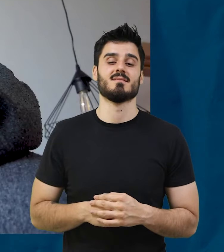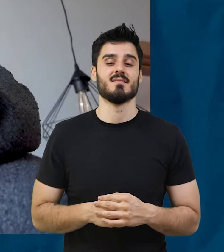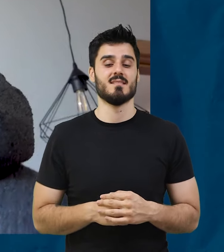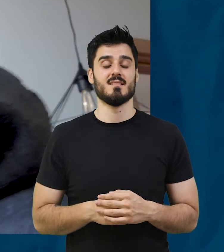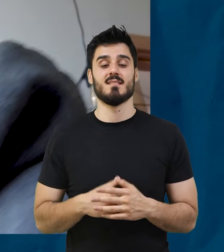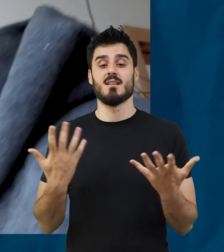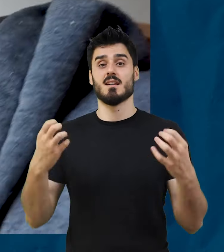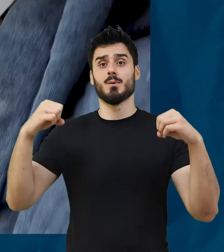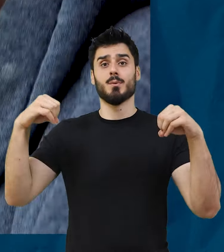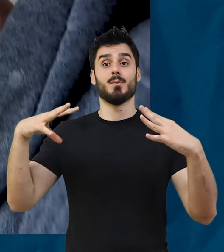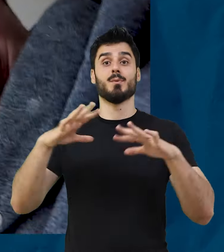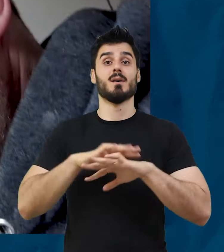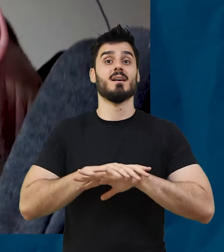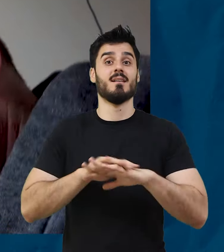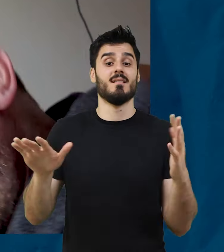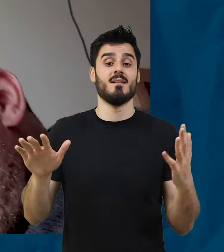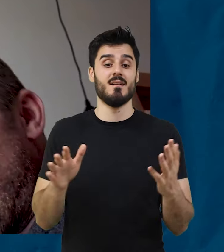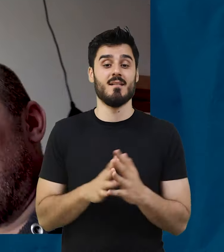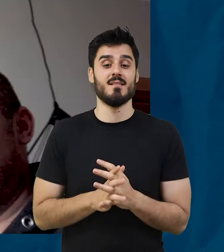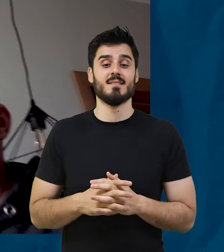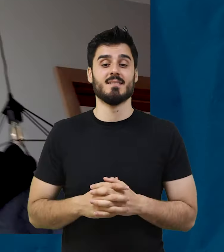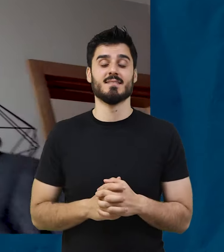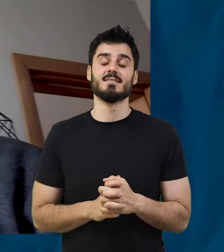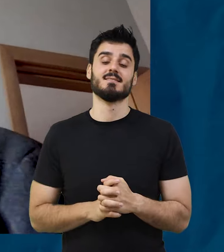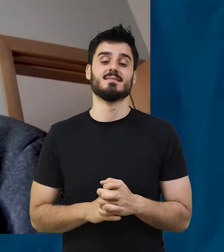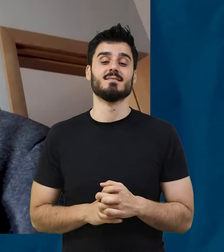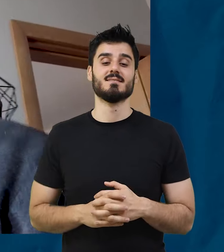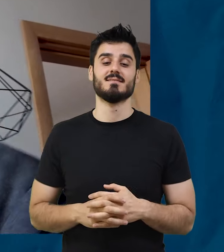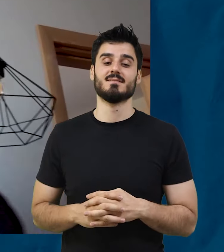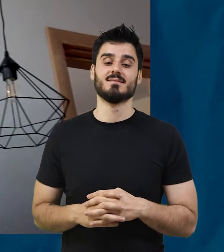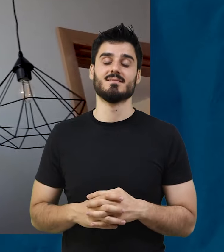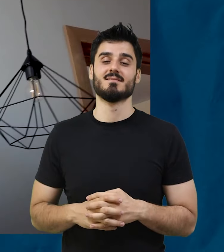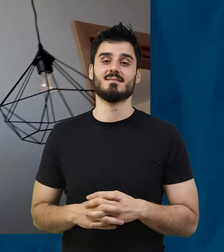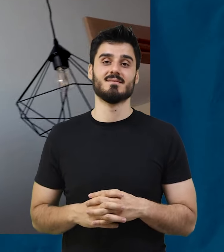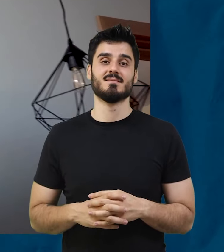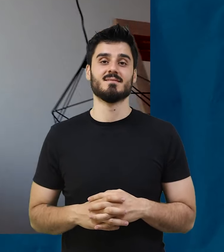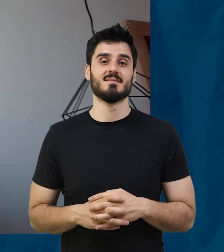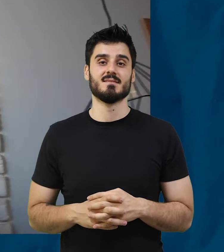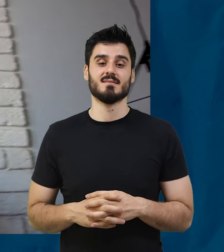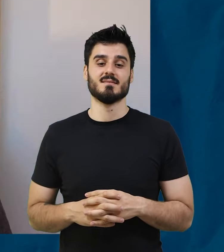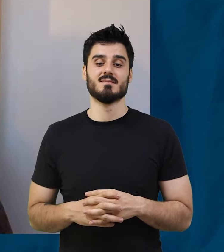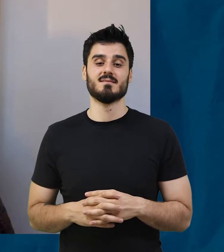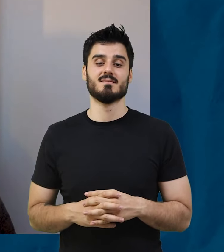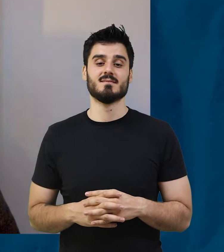Винаги ли светкаш лампи с... Горе-долу. Не всеки път, но...